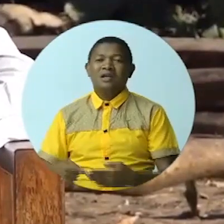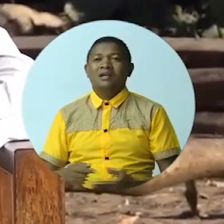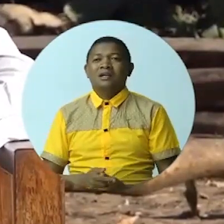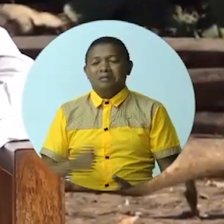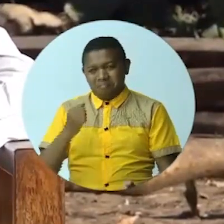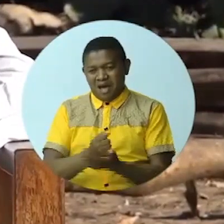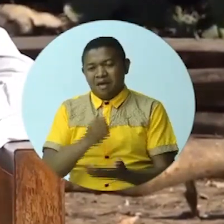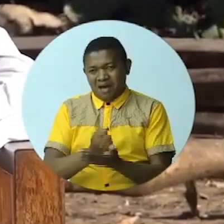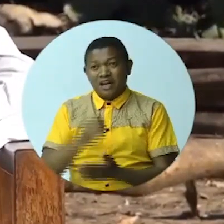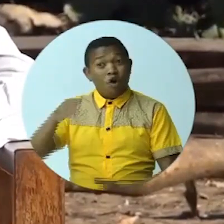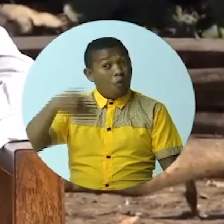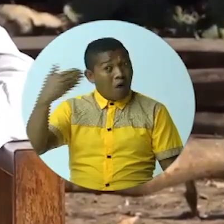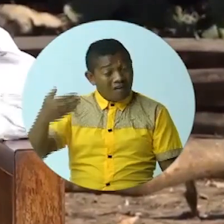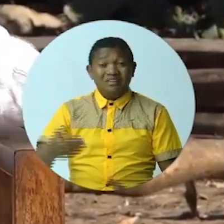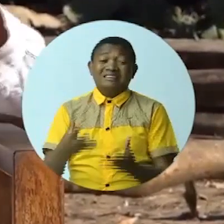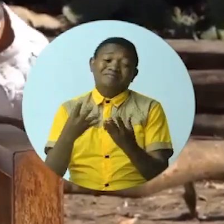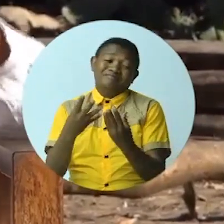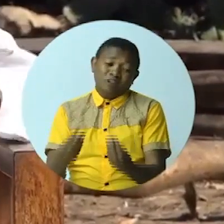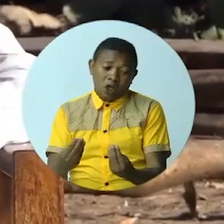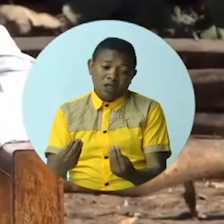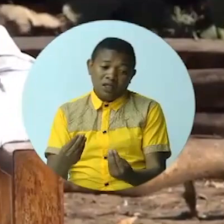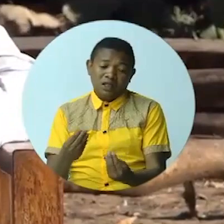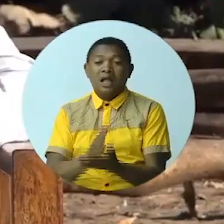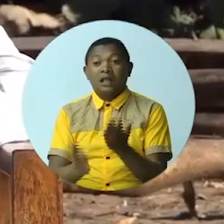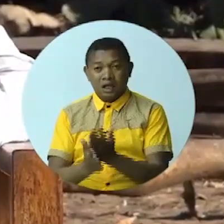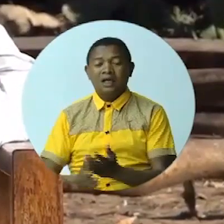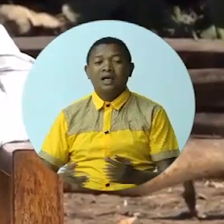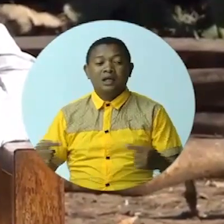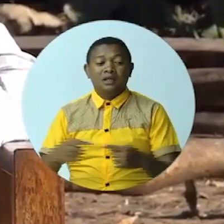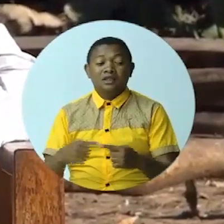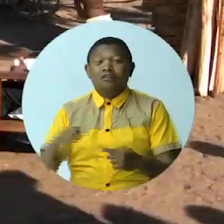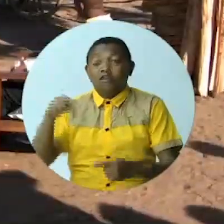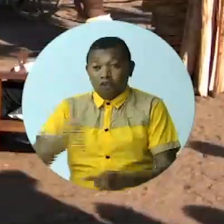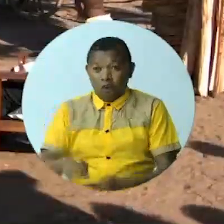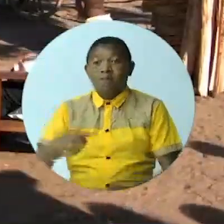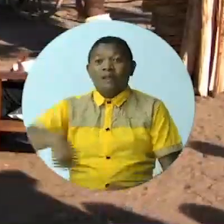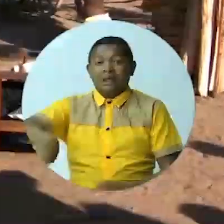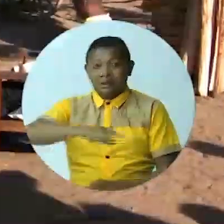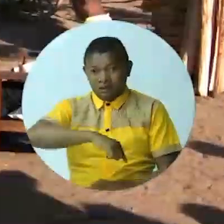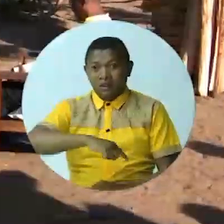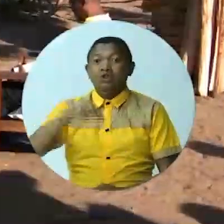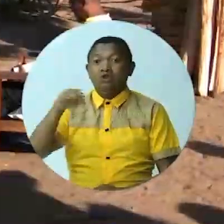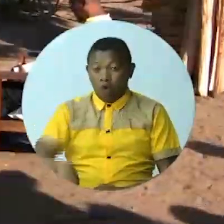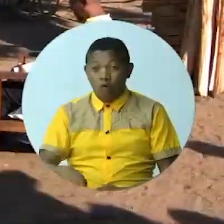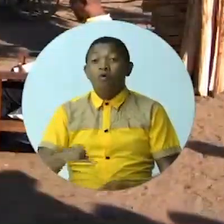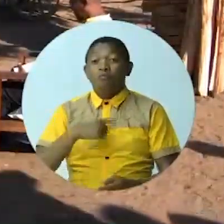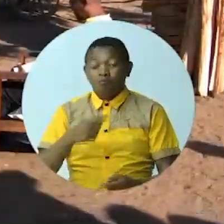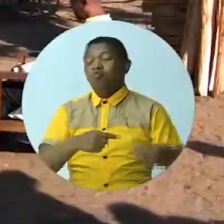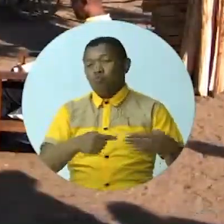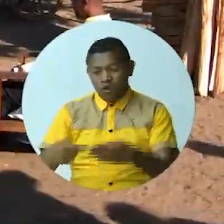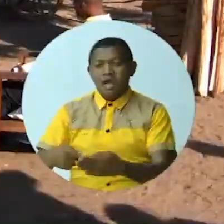afaka fotoana foy fa miditra indray tsika izao amin'ny ady amin'ny tsy fanjarin-tsakafo amin'ny